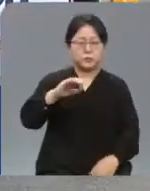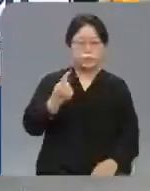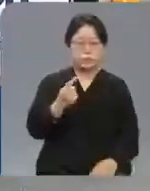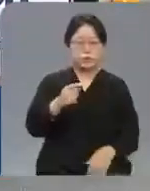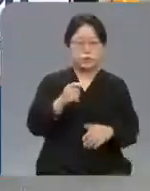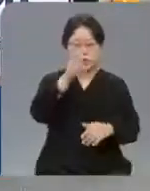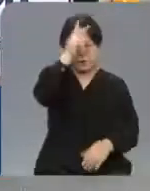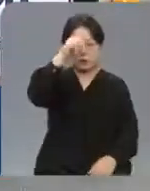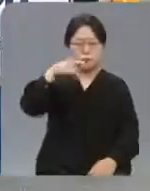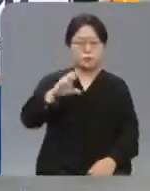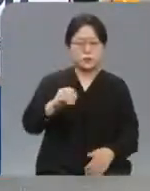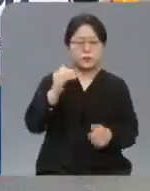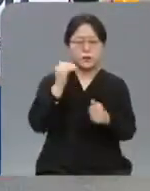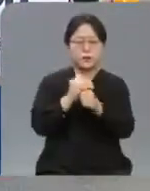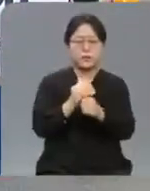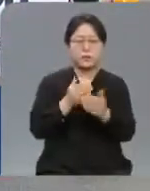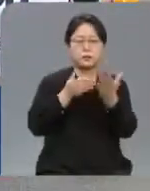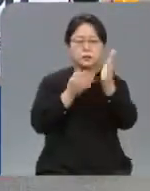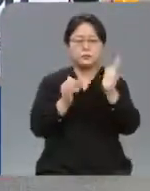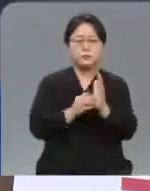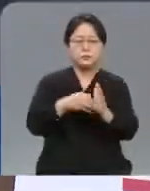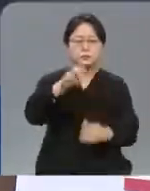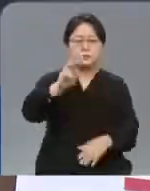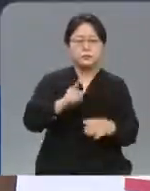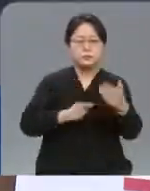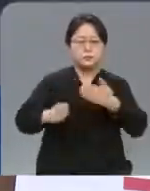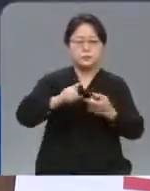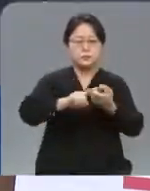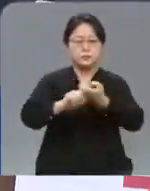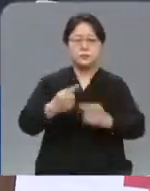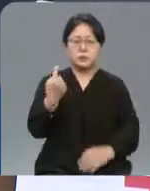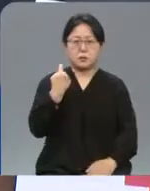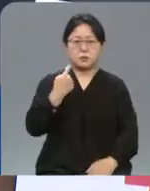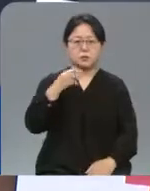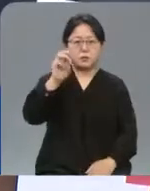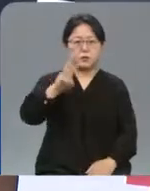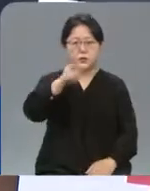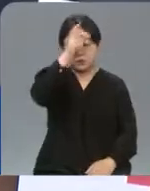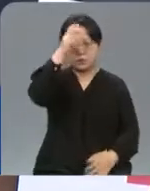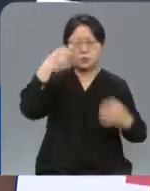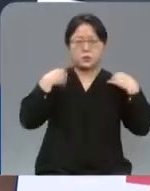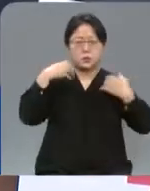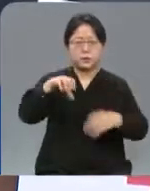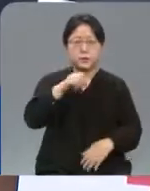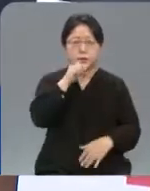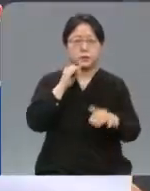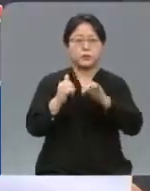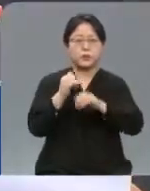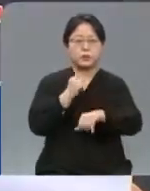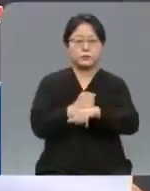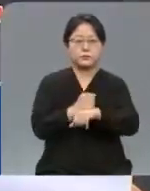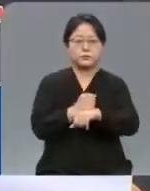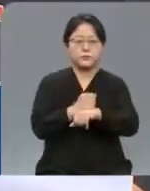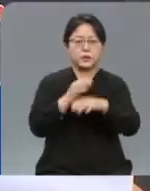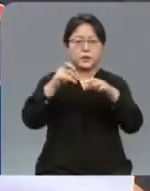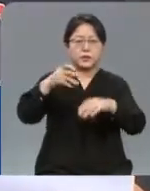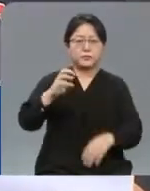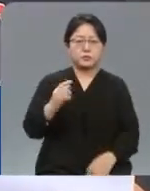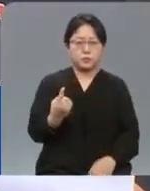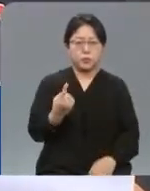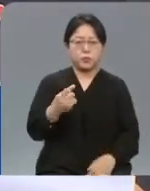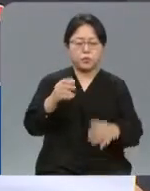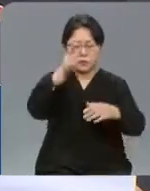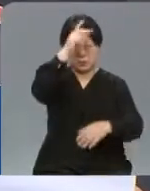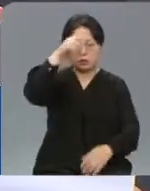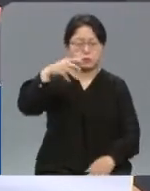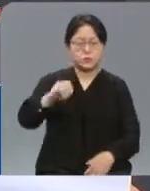해임 하라 고 촉구했습니다 광주 진보연대 는 어제의 광주 경찰청 앞에서 기자회견을 열고 김순옥 영철 국장